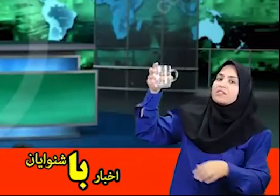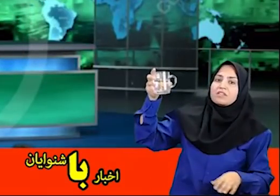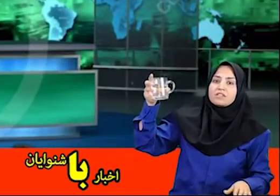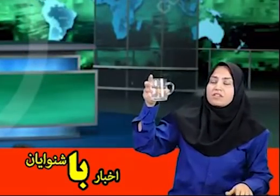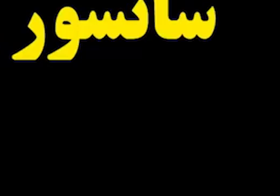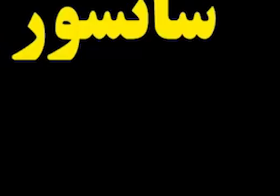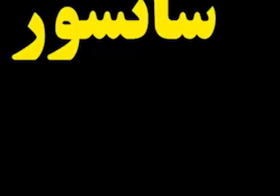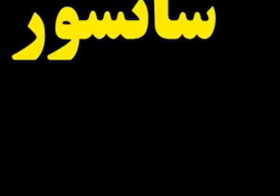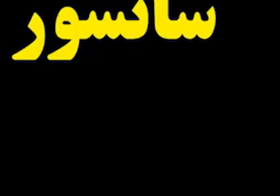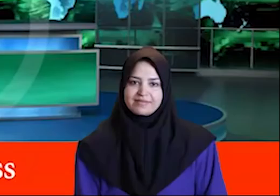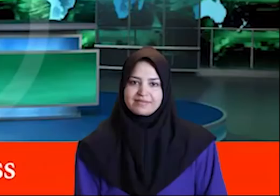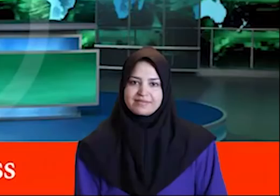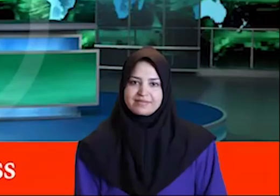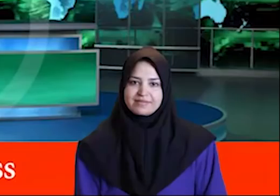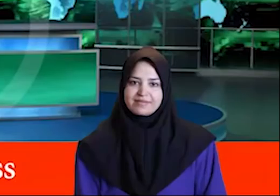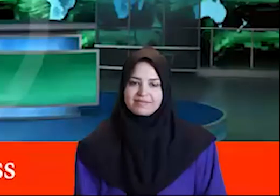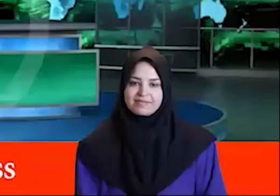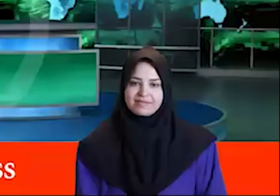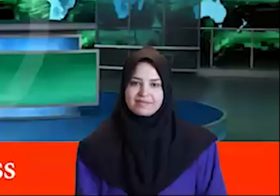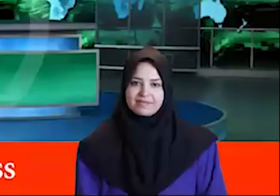تحریک شد.